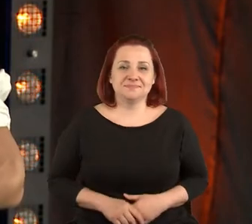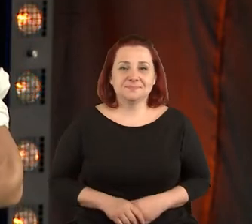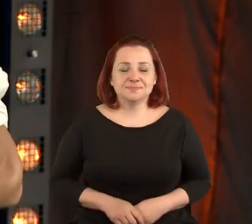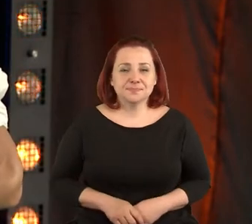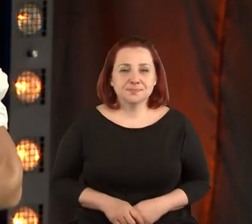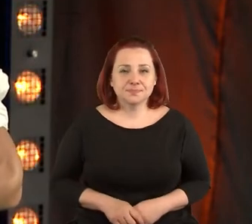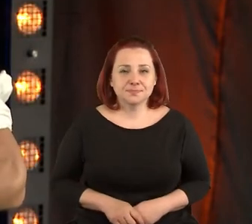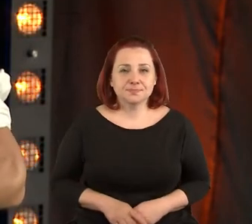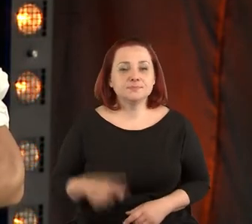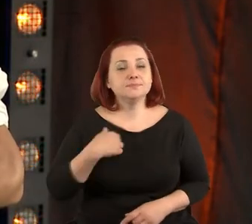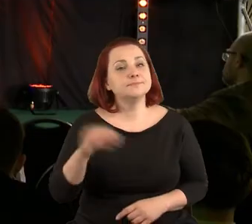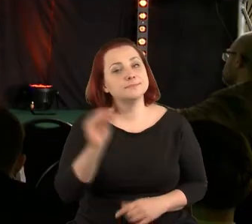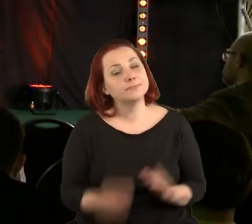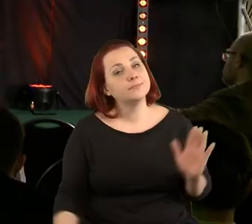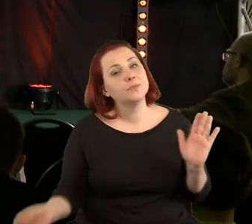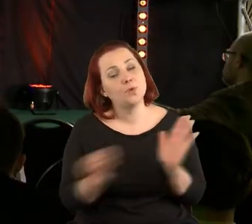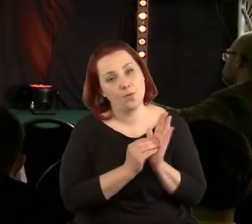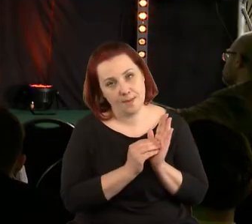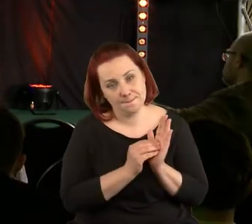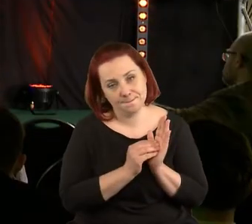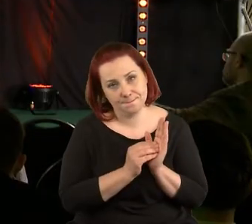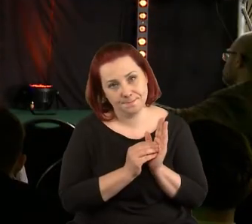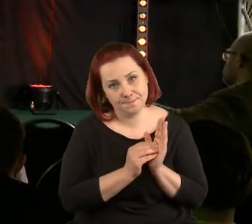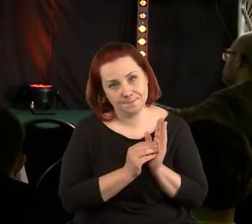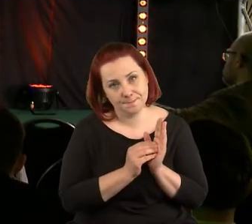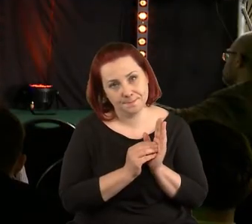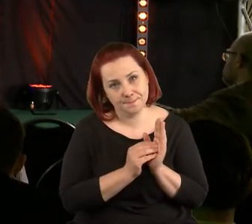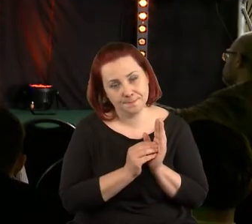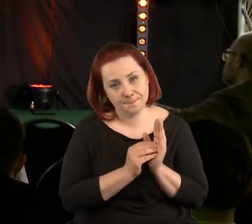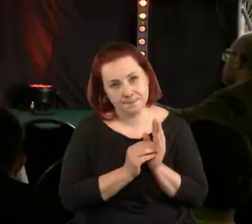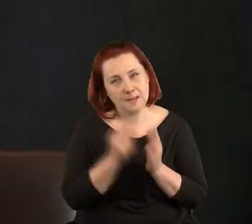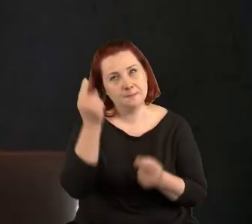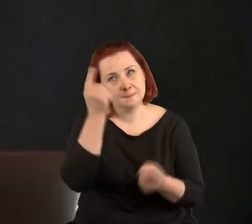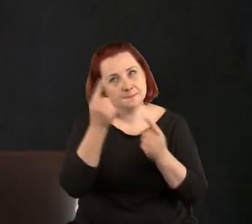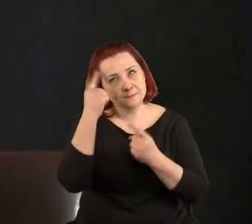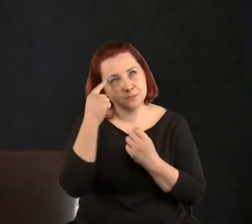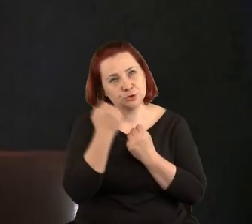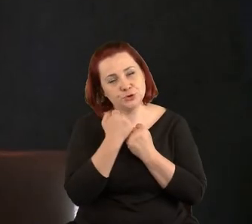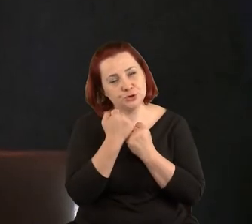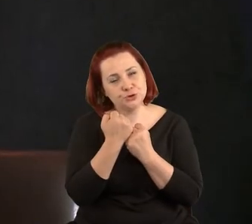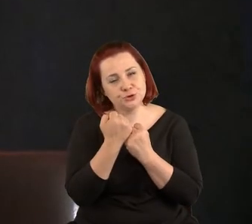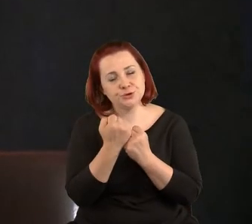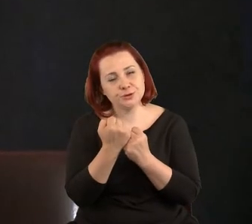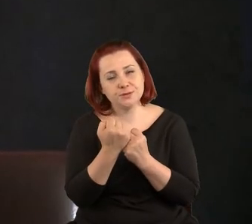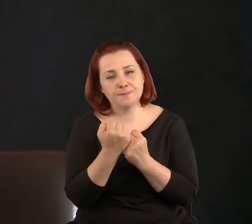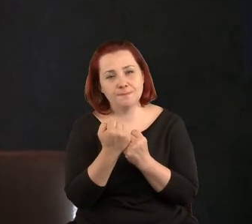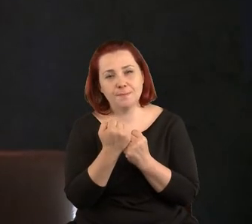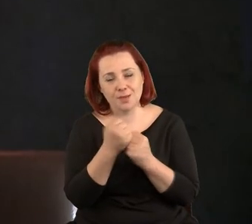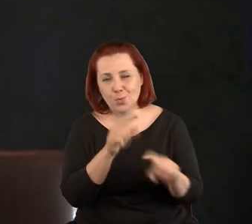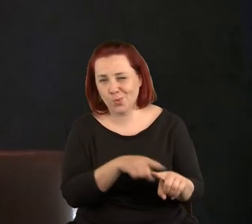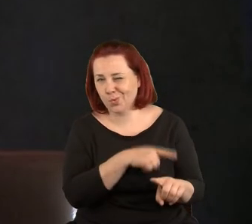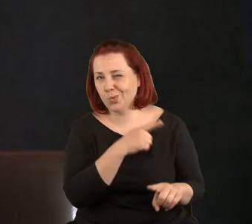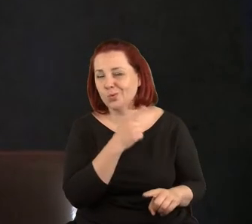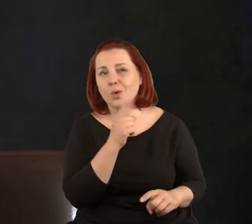taką myśl, która od jakiegoś czasu chodzi ze mną i właściwie...